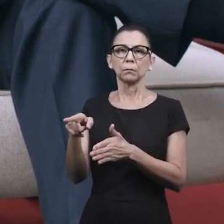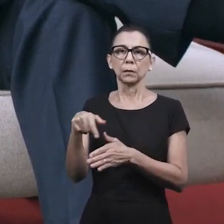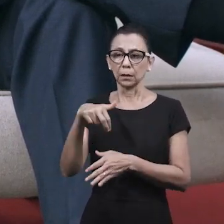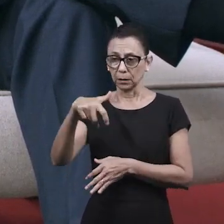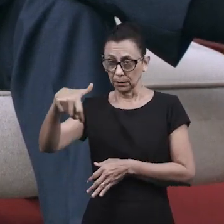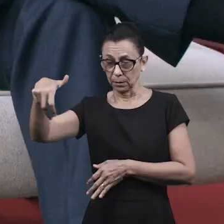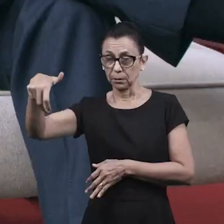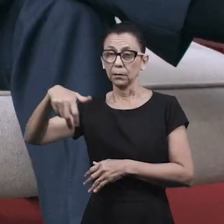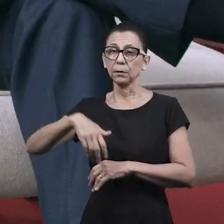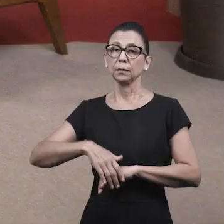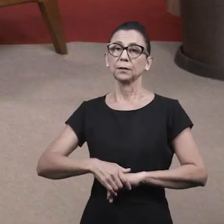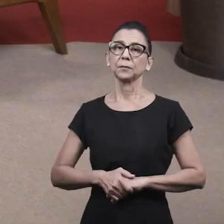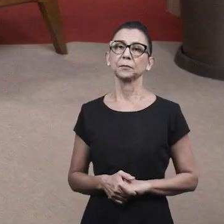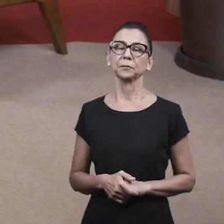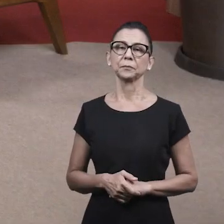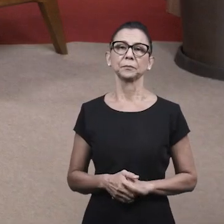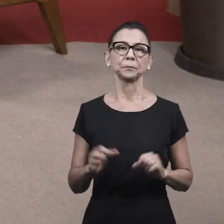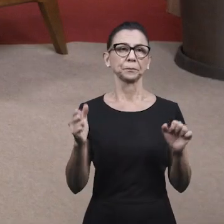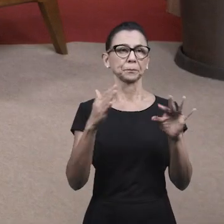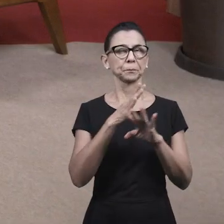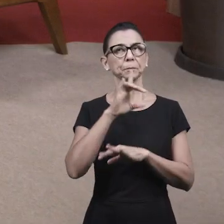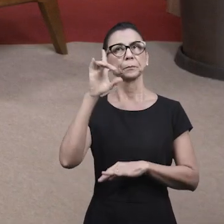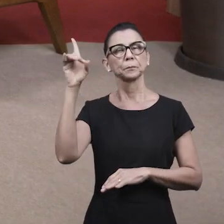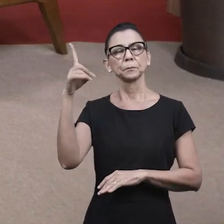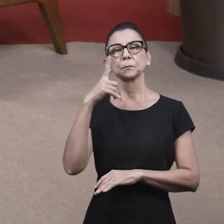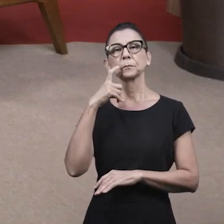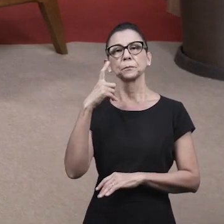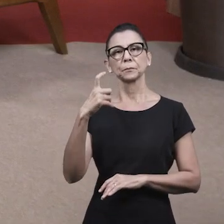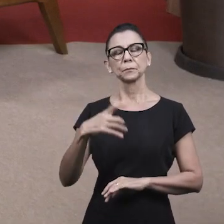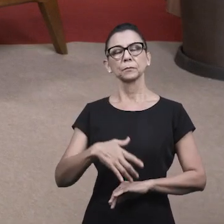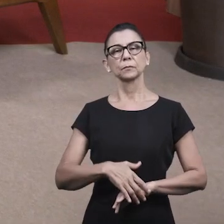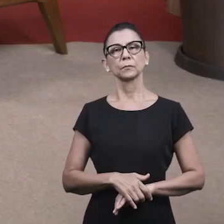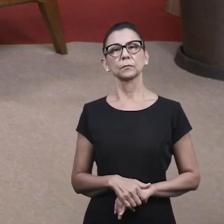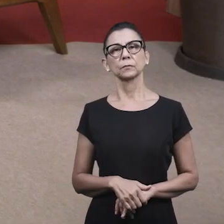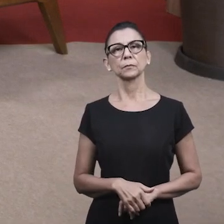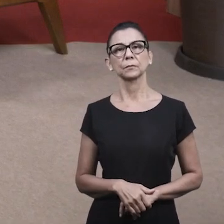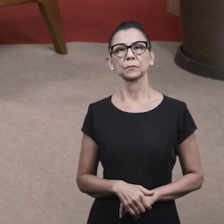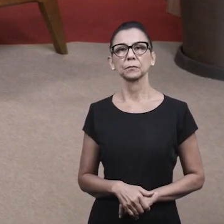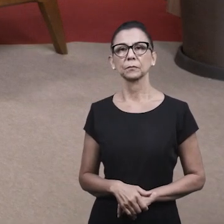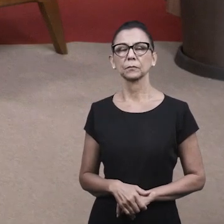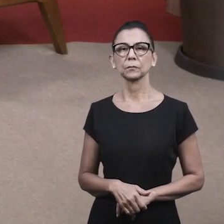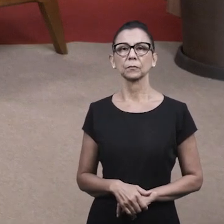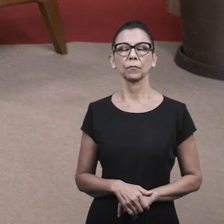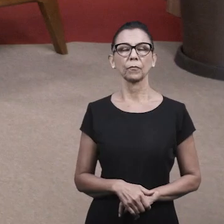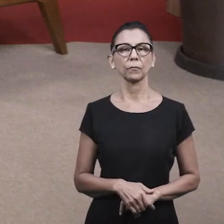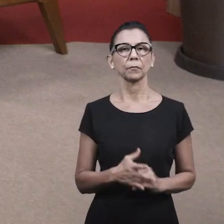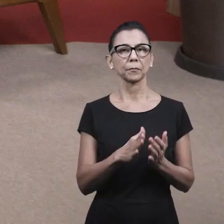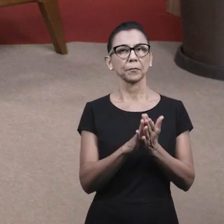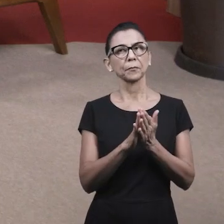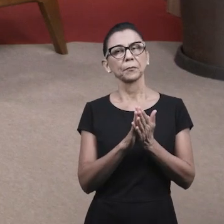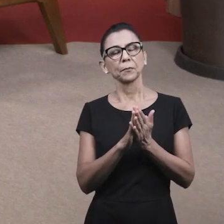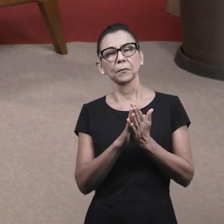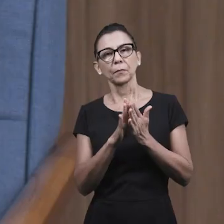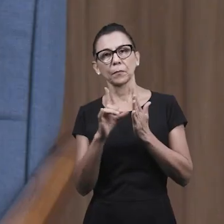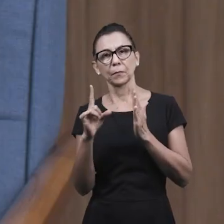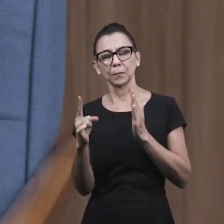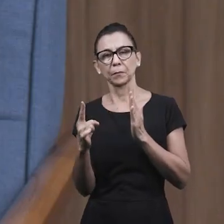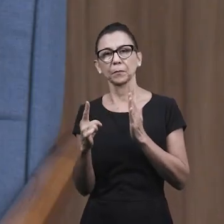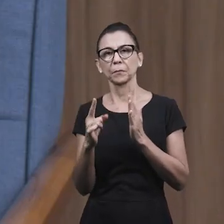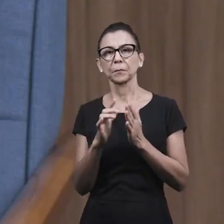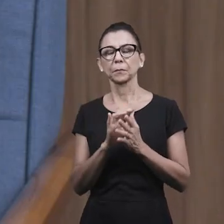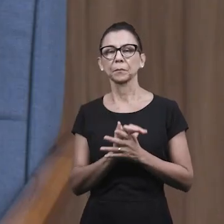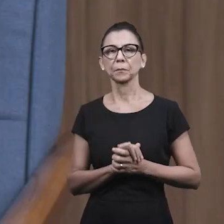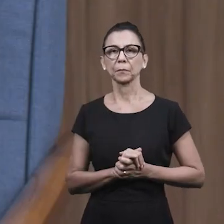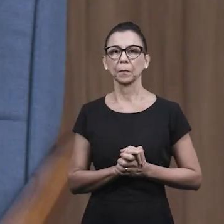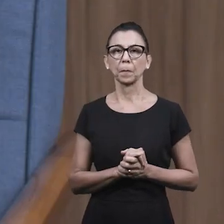le chemin, marchez en lui. Gloire à Dieu. C'est très intéressant. La parole, elle porte, et cette